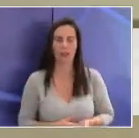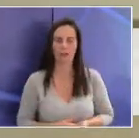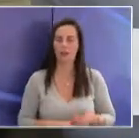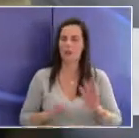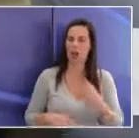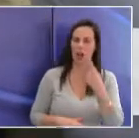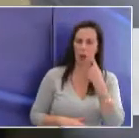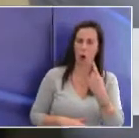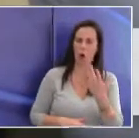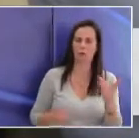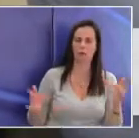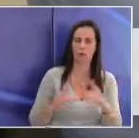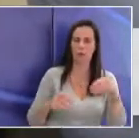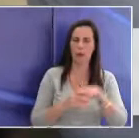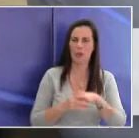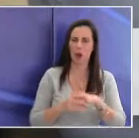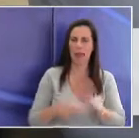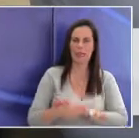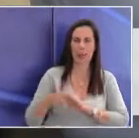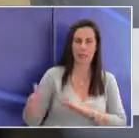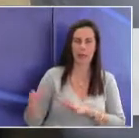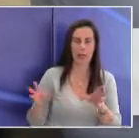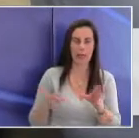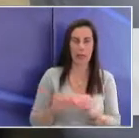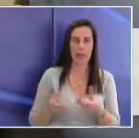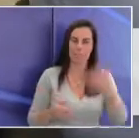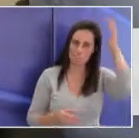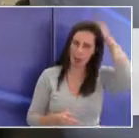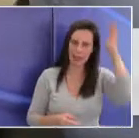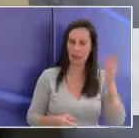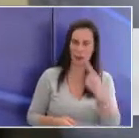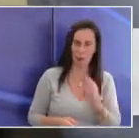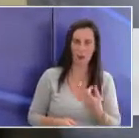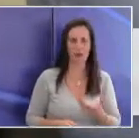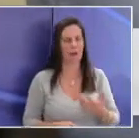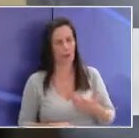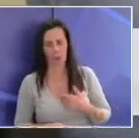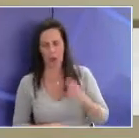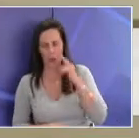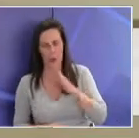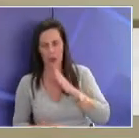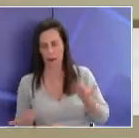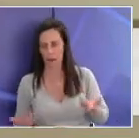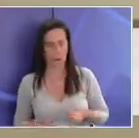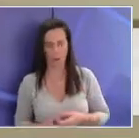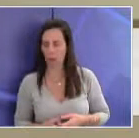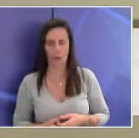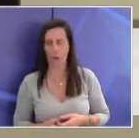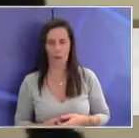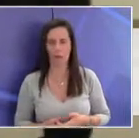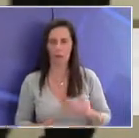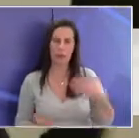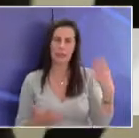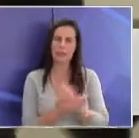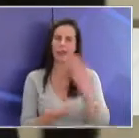ואיך אתה רואה את הקרב בתוך מחנה הימין? עם בנט בעיקר, אתה לא... אני לא רואה בעיה בקרב הזה. לא? ניצחנו את הקרב